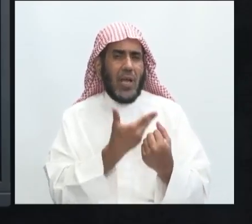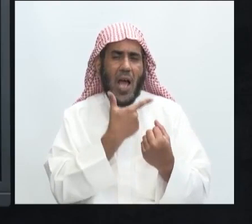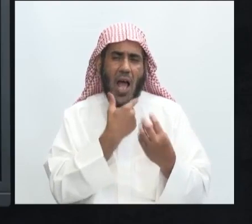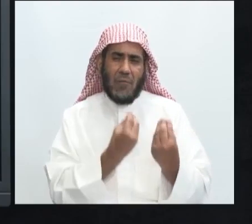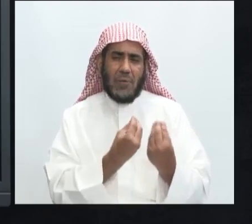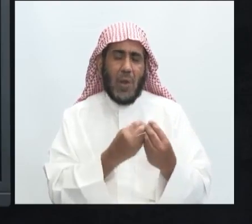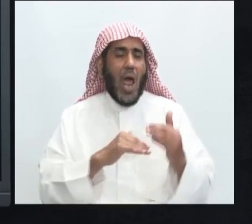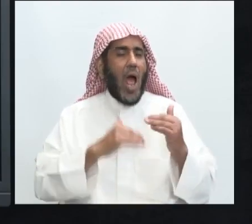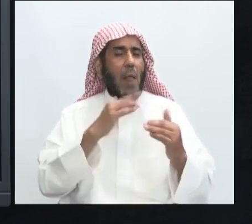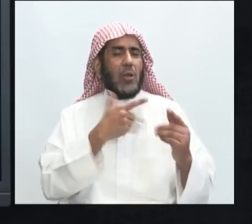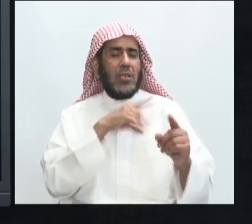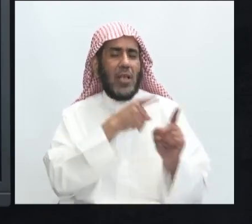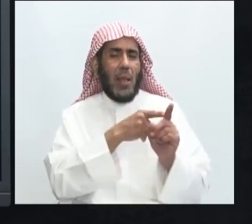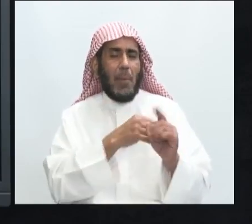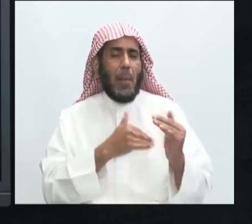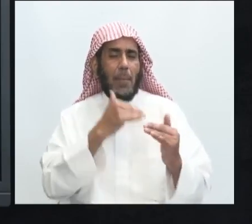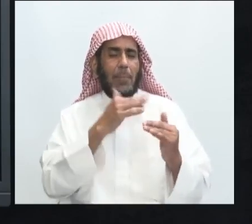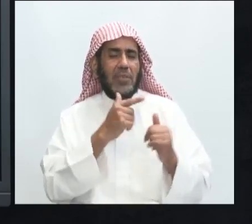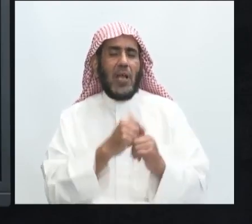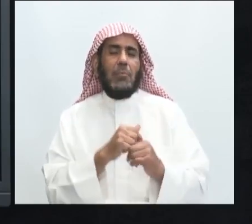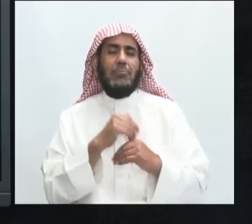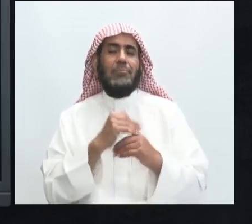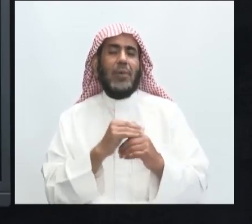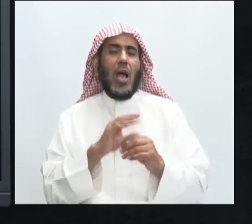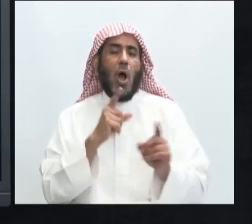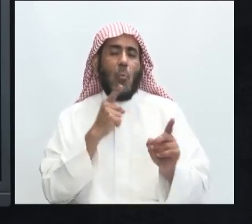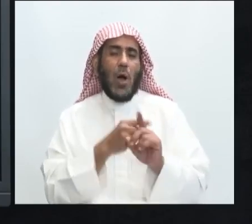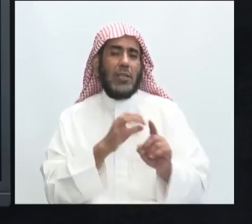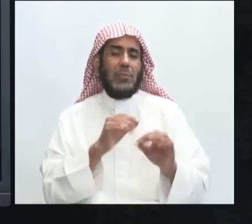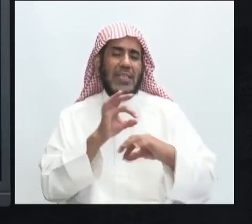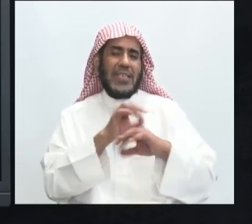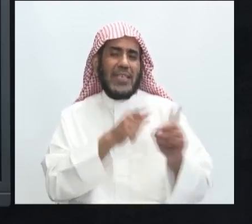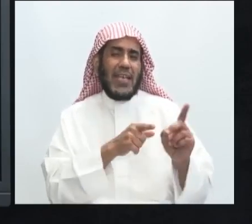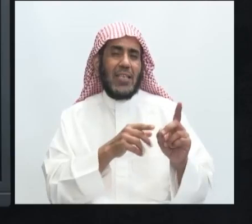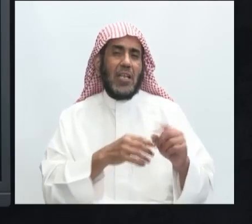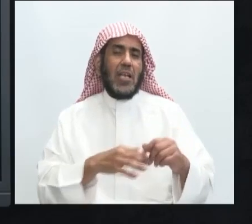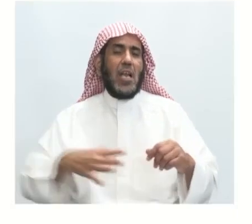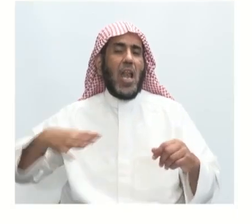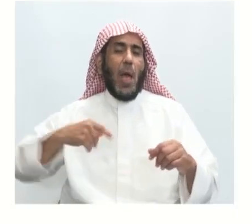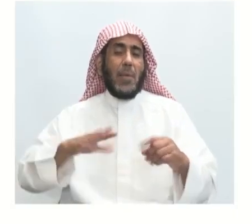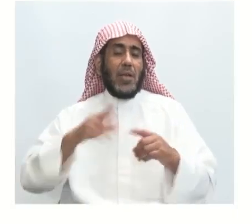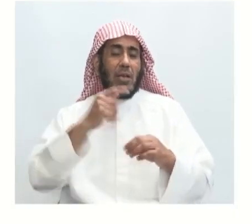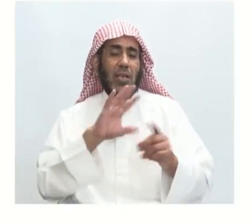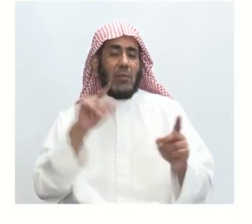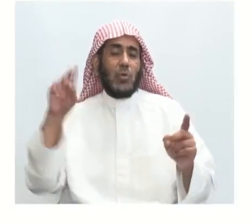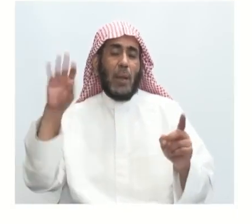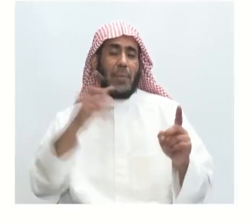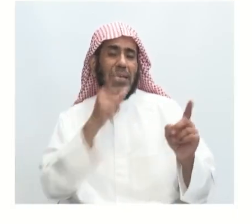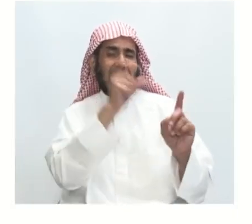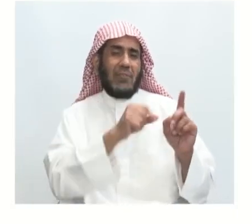وسلم لانه هنا على منزل النبي صلى الله عليه وسلم من كعب من الصحابي او مخاطبه الانسان للامير كقول متنبي لسيف الدوله